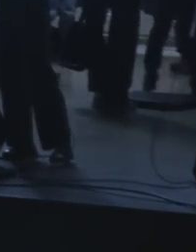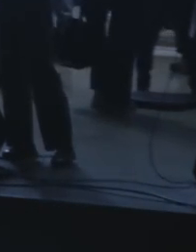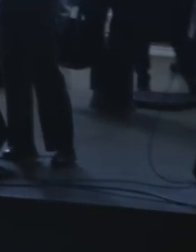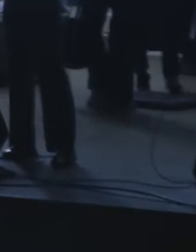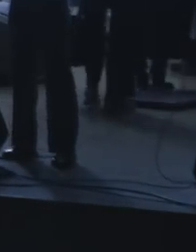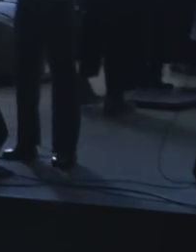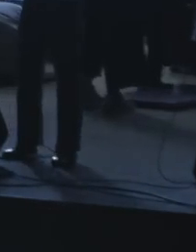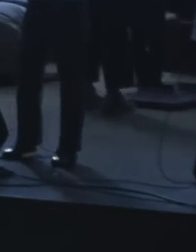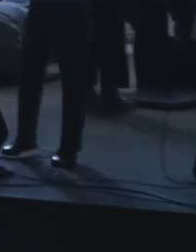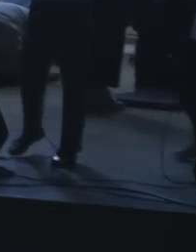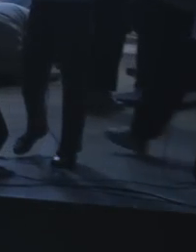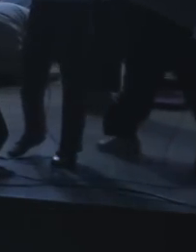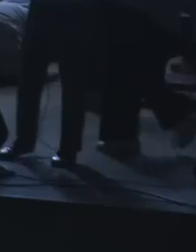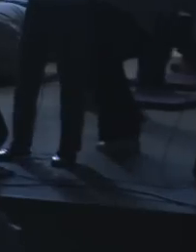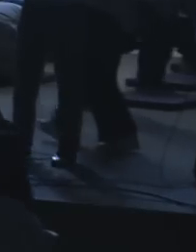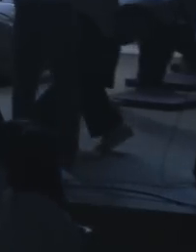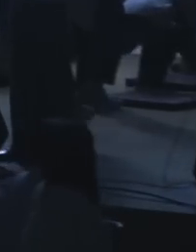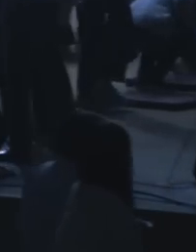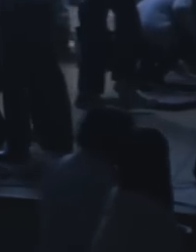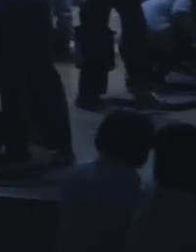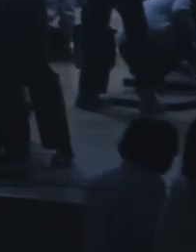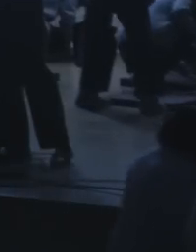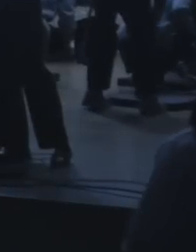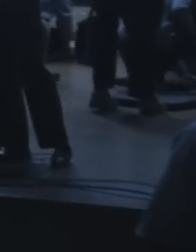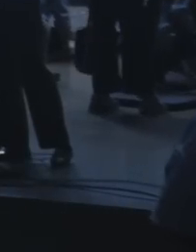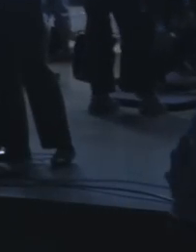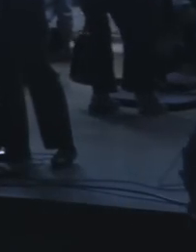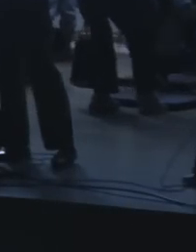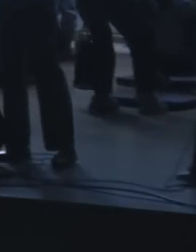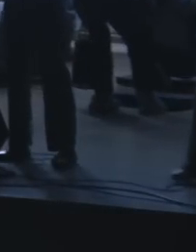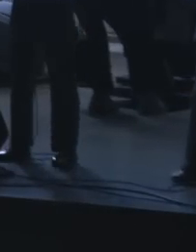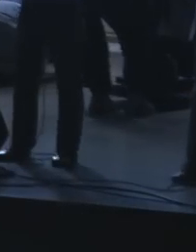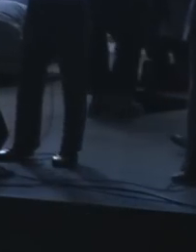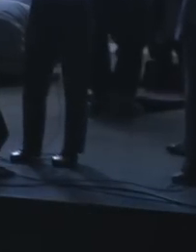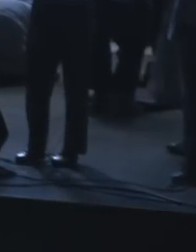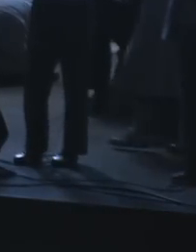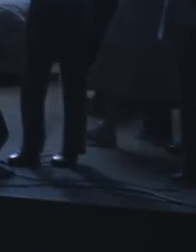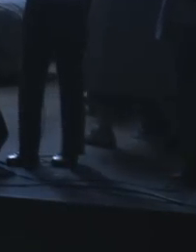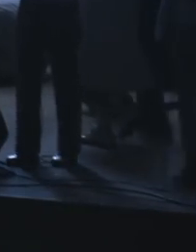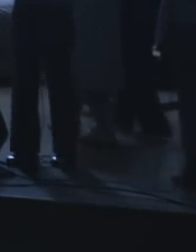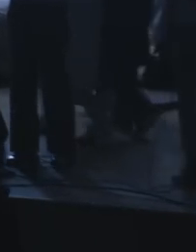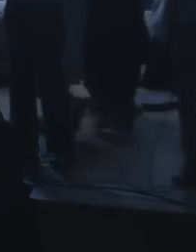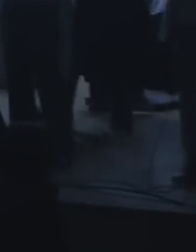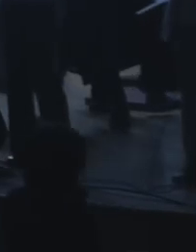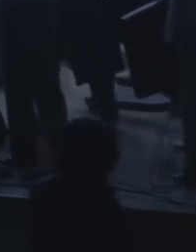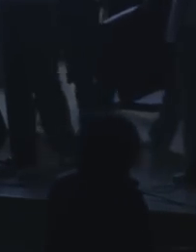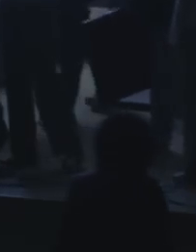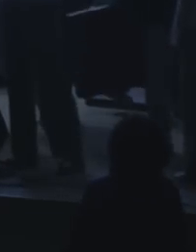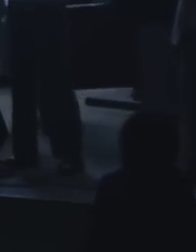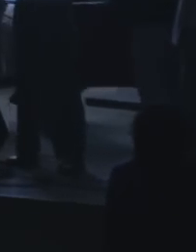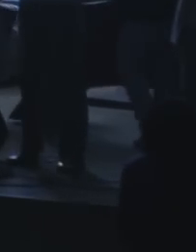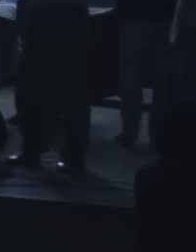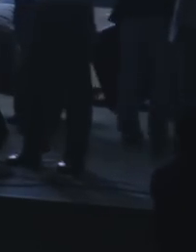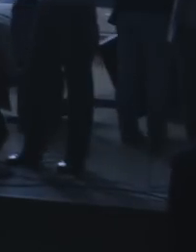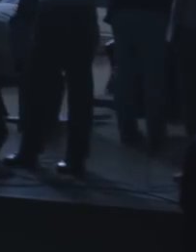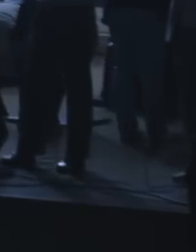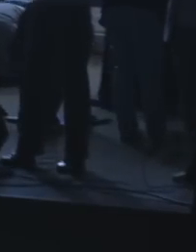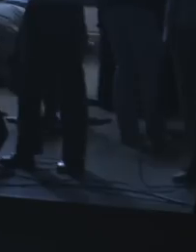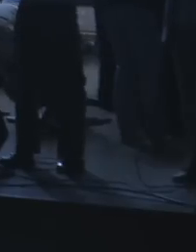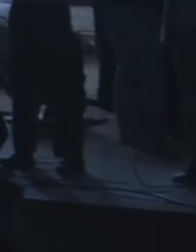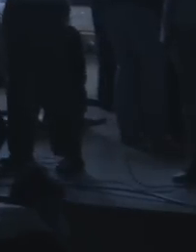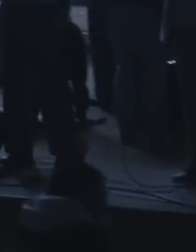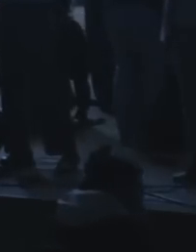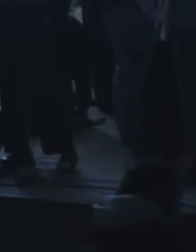우리의 갈라졌던 마음들, 하나님이 아닌 다른 우상을 섬겼던 마음들, 주여 모든 것을 버리고 오직 주님만